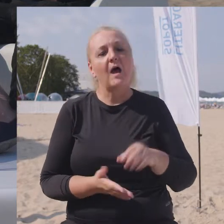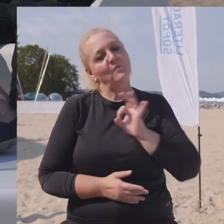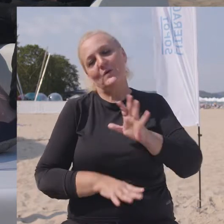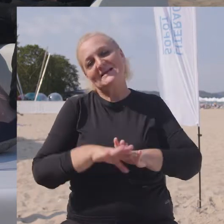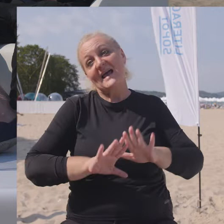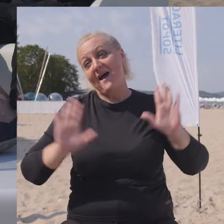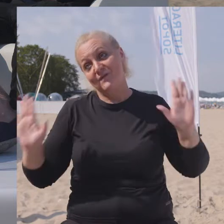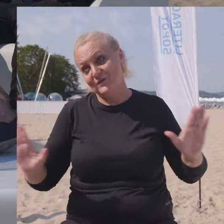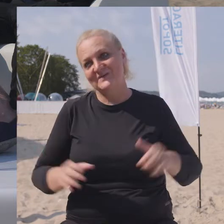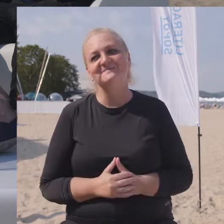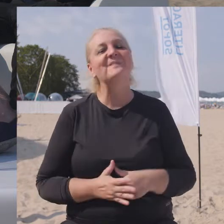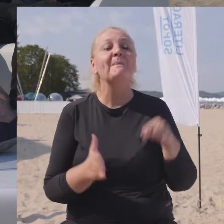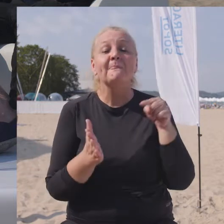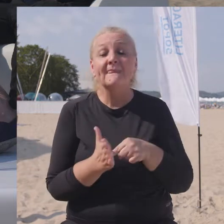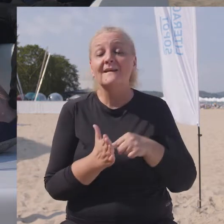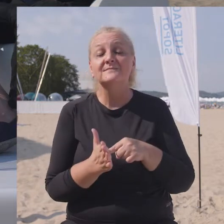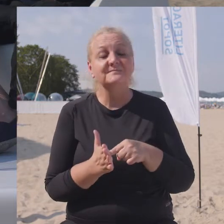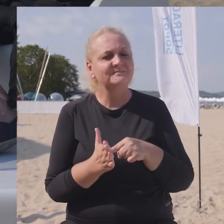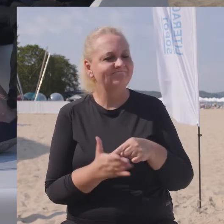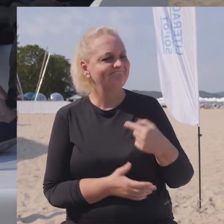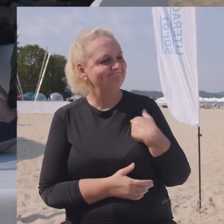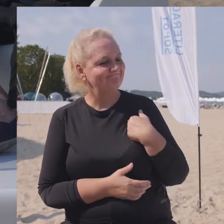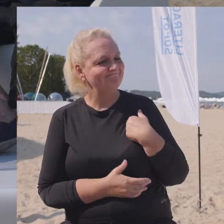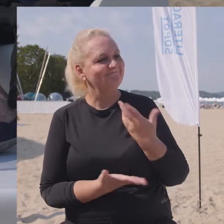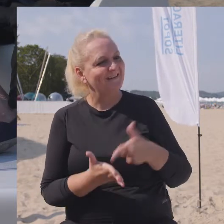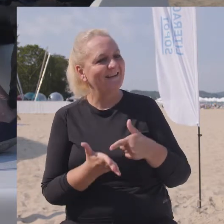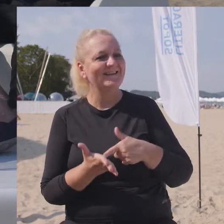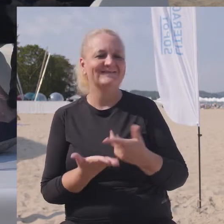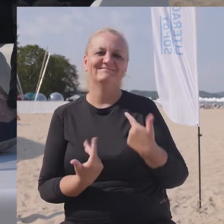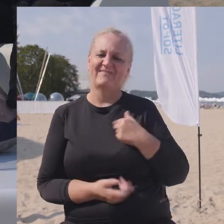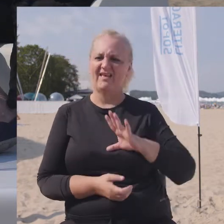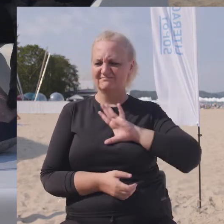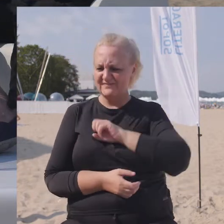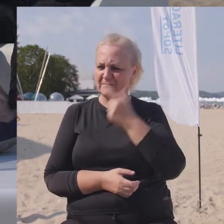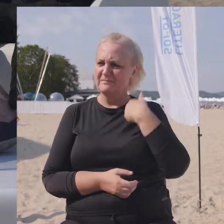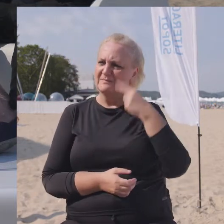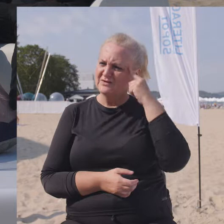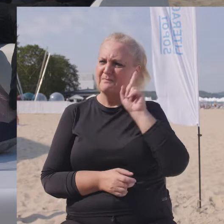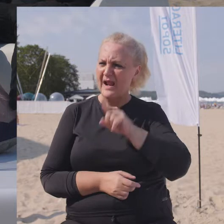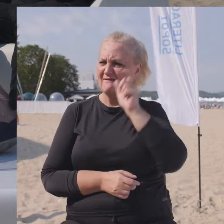zawód. I oczywiście, że sprawiłaś mi teraz zawód. Nie mogę ci